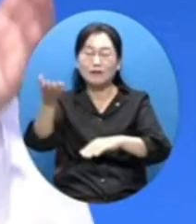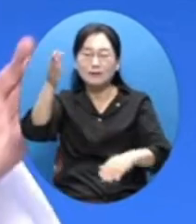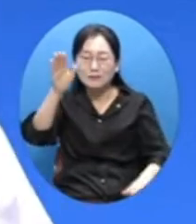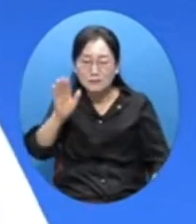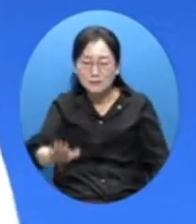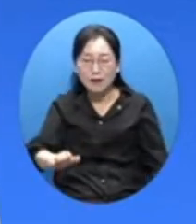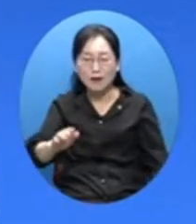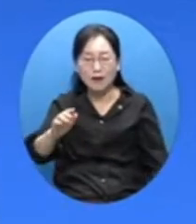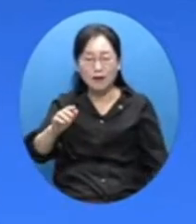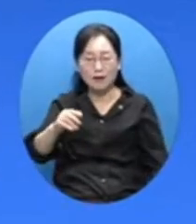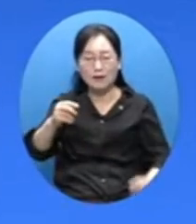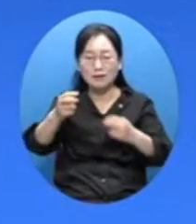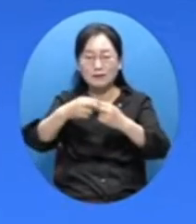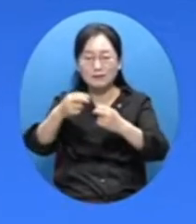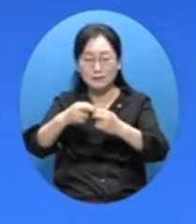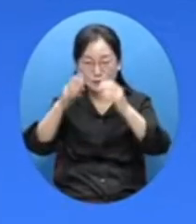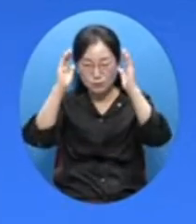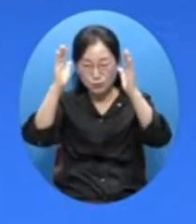의학이 발전돼도